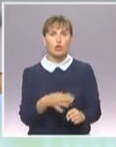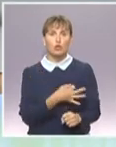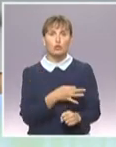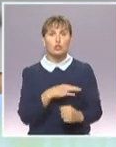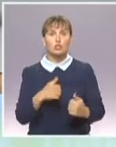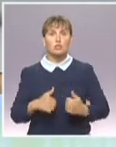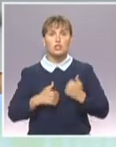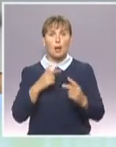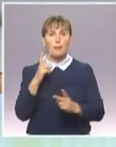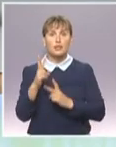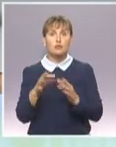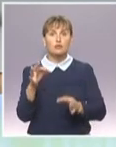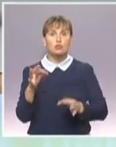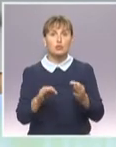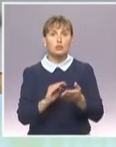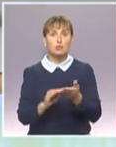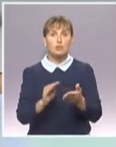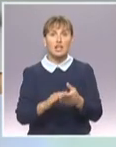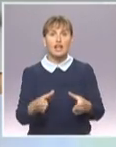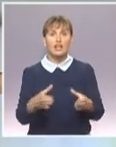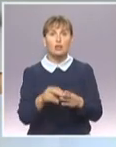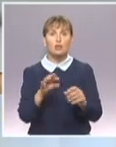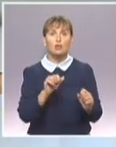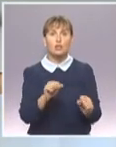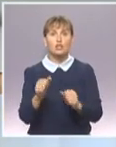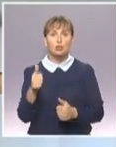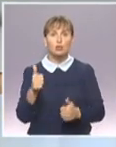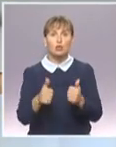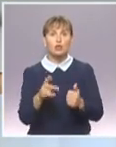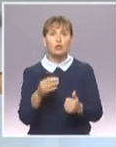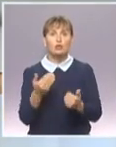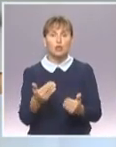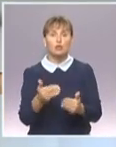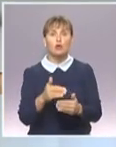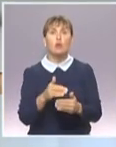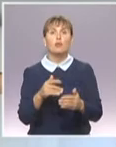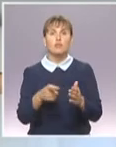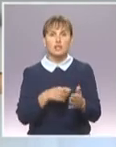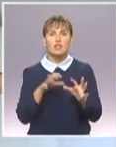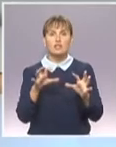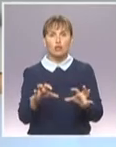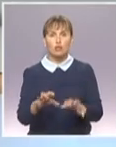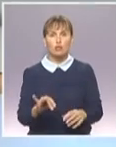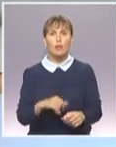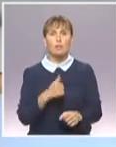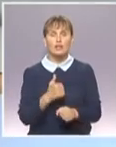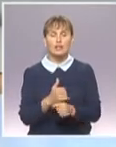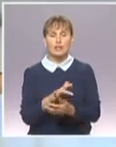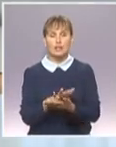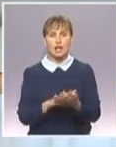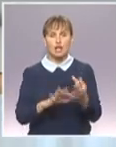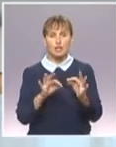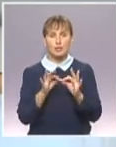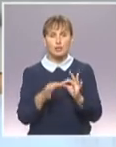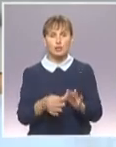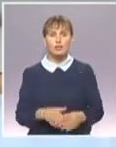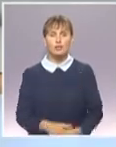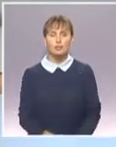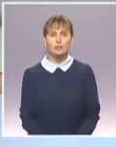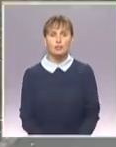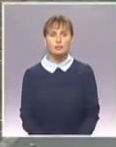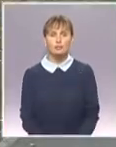Юристы пытались обжаловать в суде предписание агентства по защите конкуренции, но его признали законным и обоснованным. Ажар Оразбай продолжит тему.